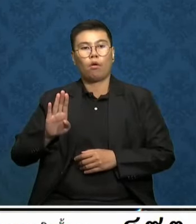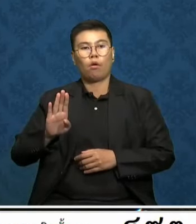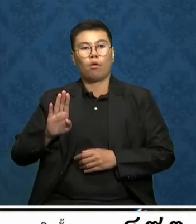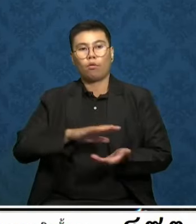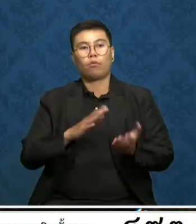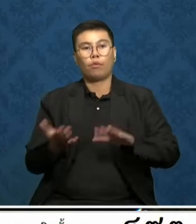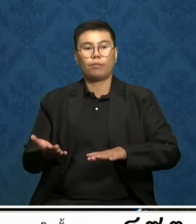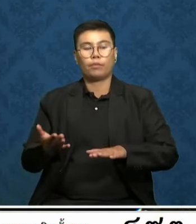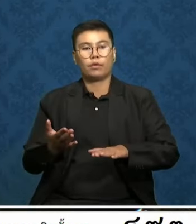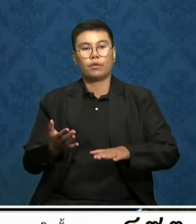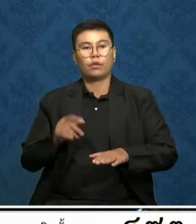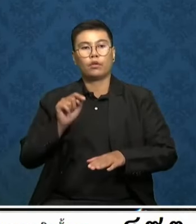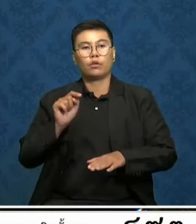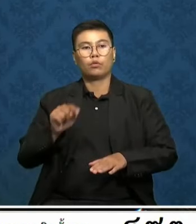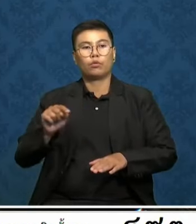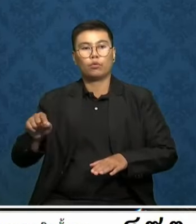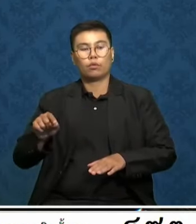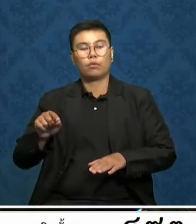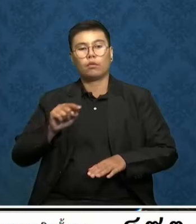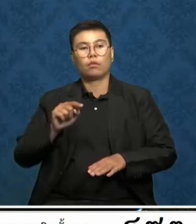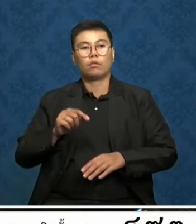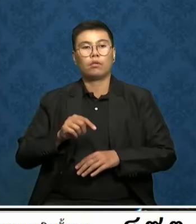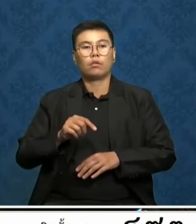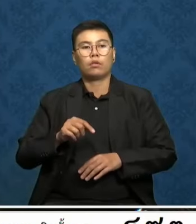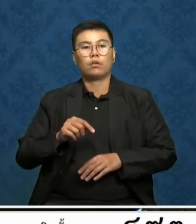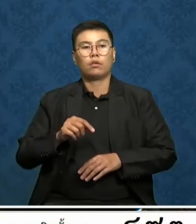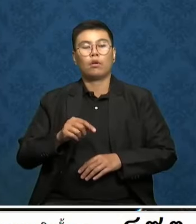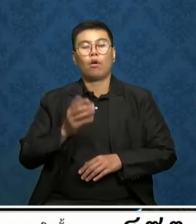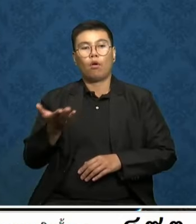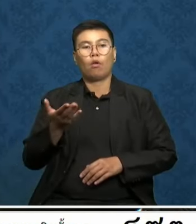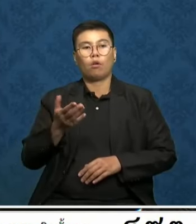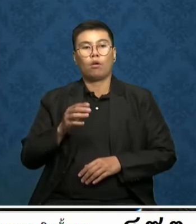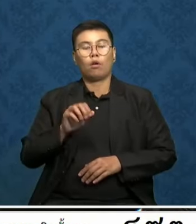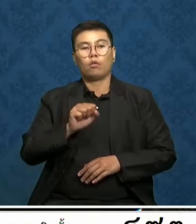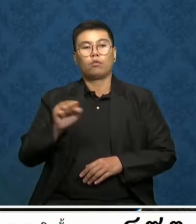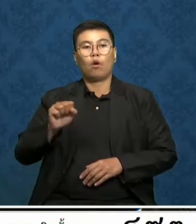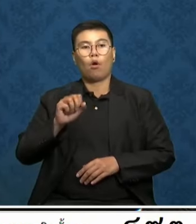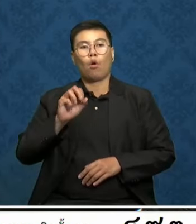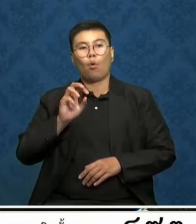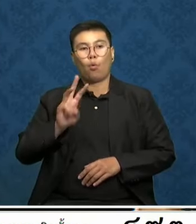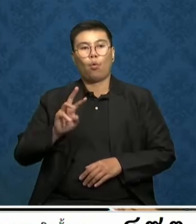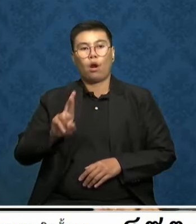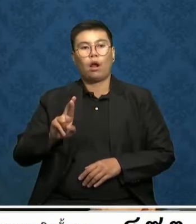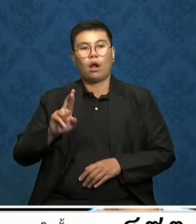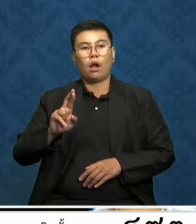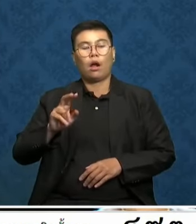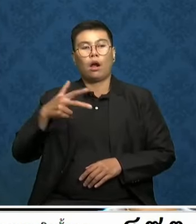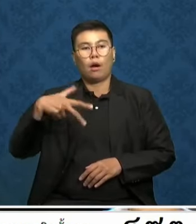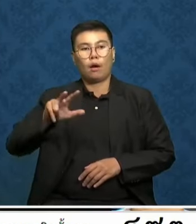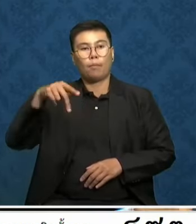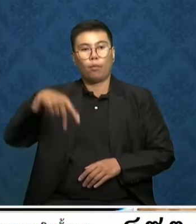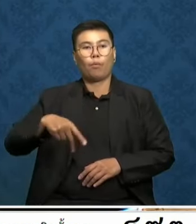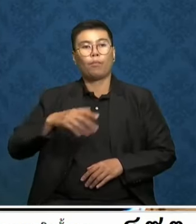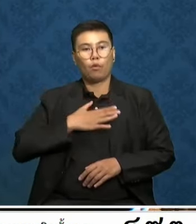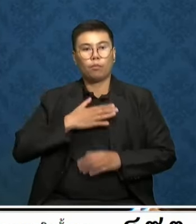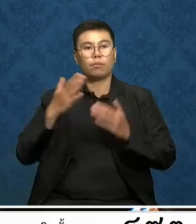ลายนะครับฉบับที่จุดๆพ.ศ.ของนายวรภพครับก็ผมขออนุญาตสนับสนุนเป็นอย่างยิ่งนะครับ